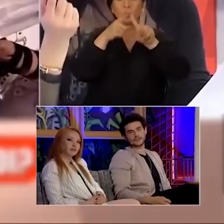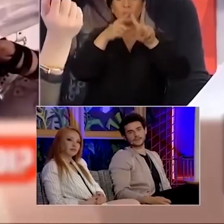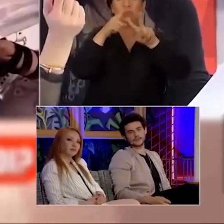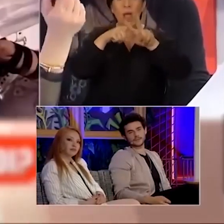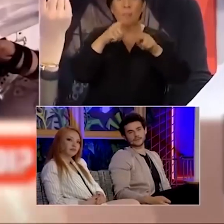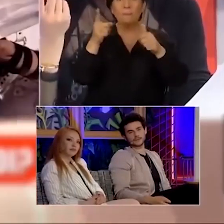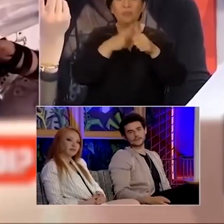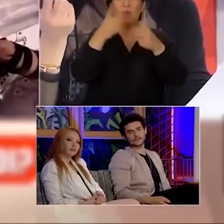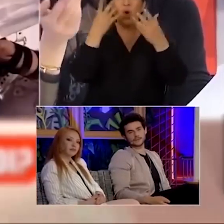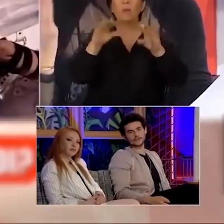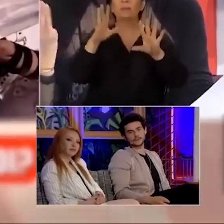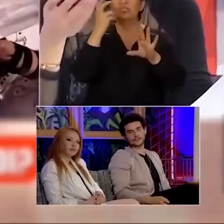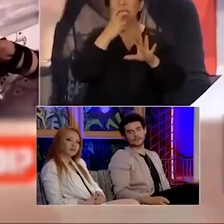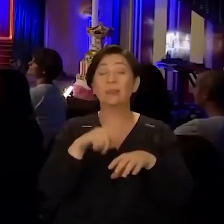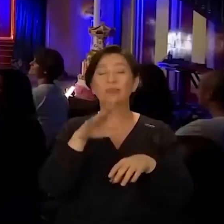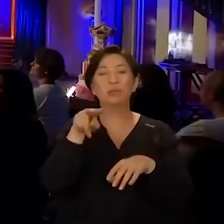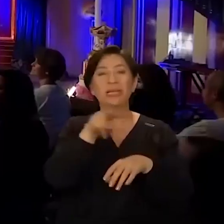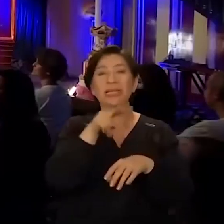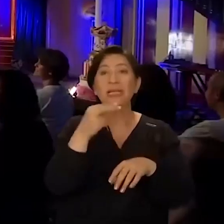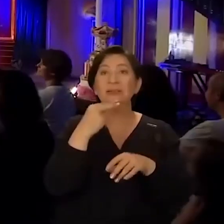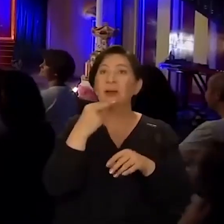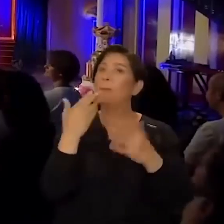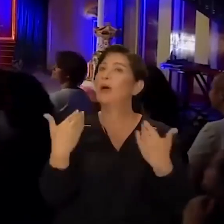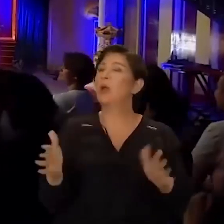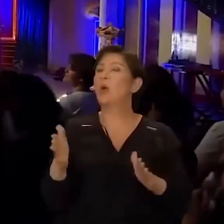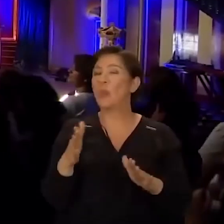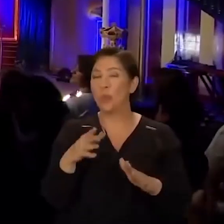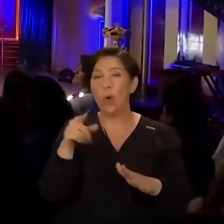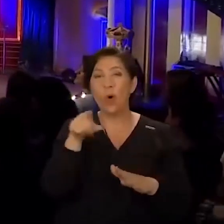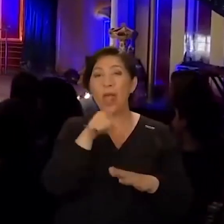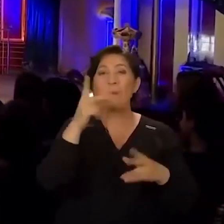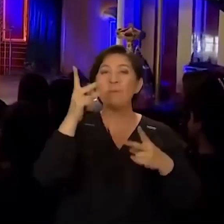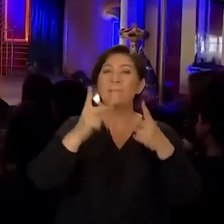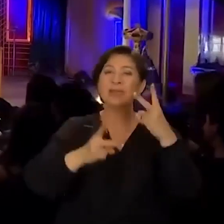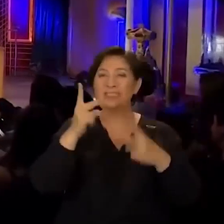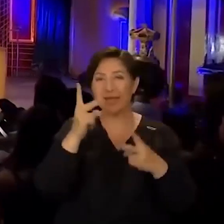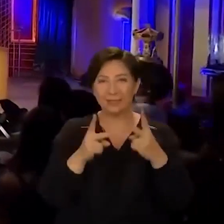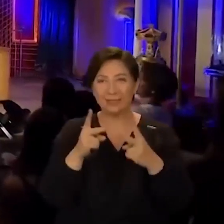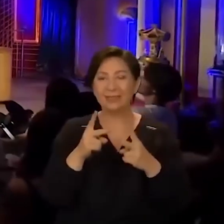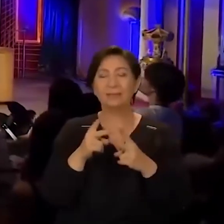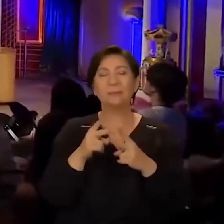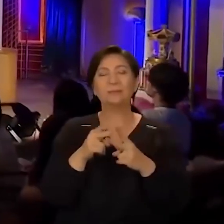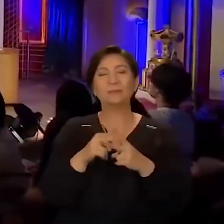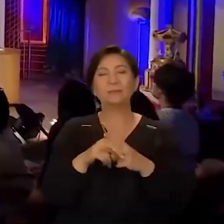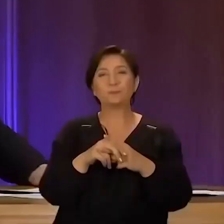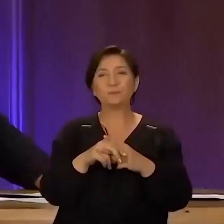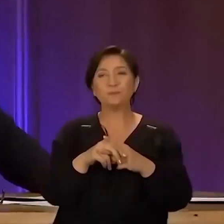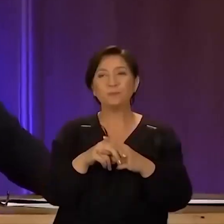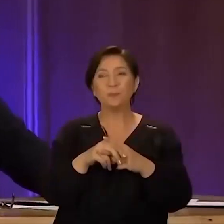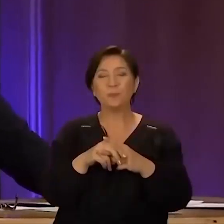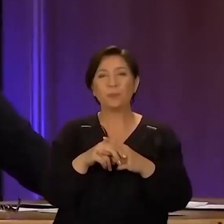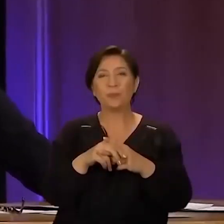birinci olamaz Çok acayip Bilmiyorum ki kaza bayılıyorum onların bazen bazen